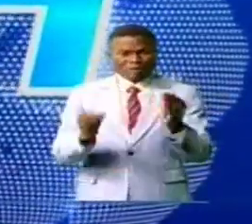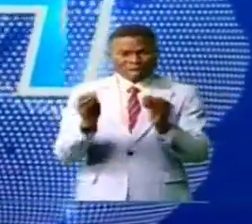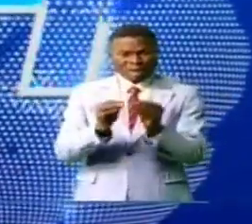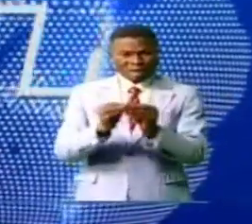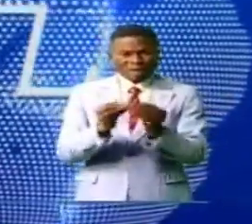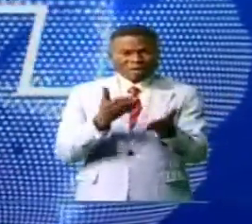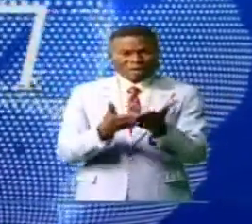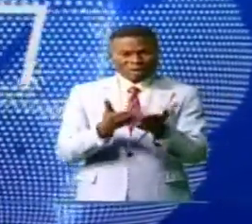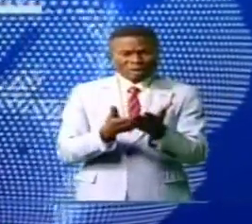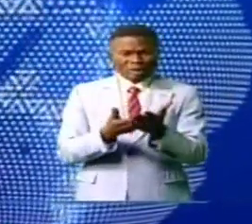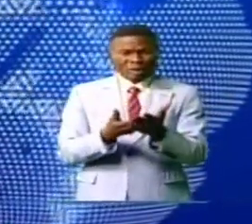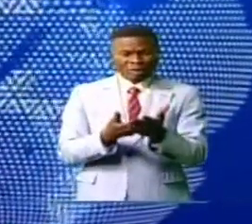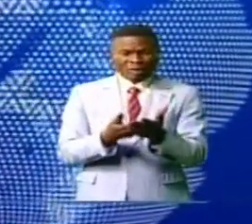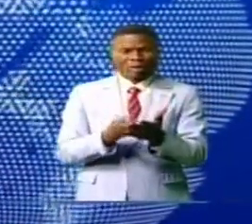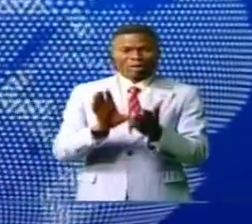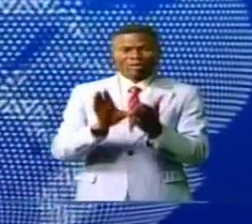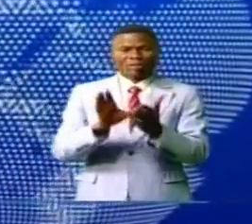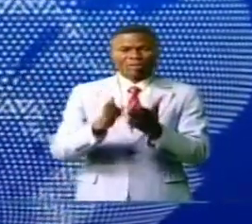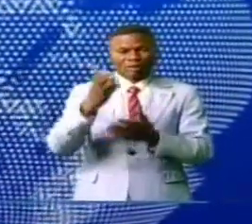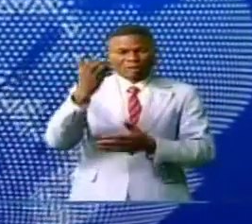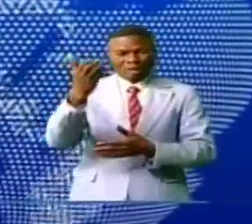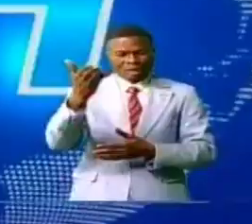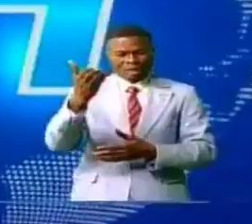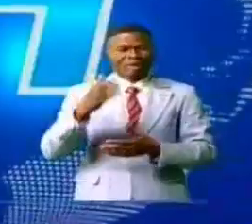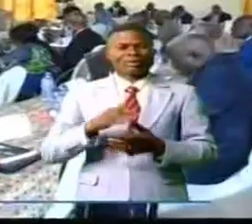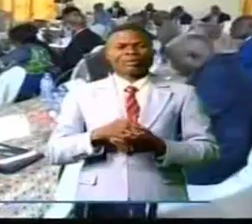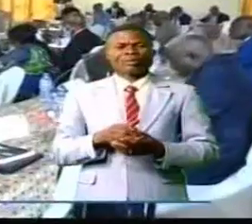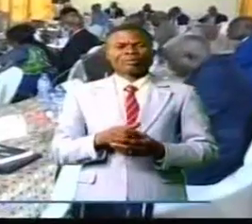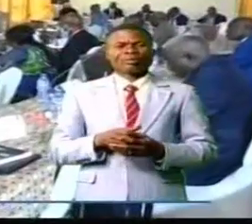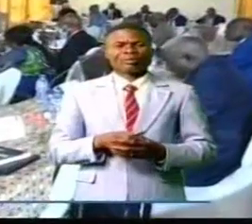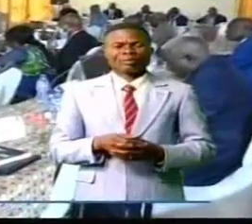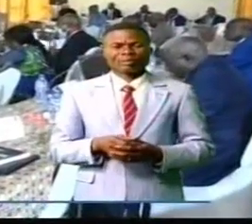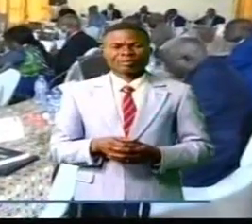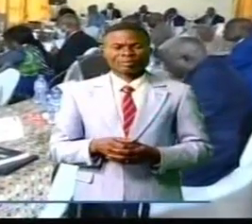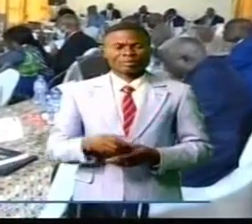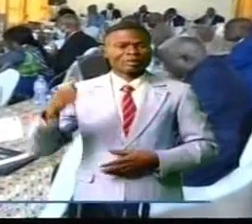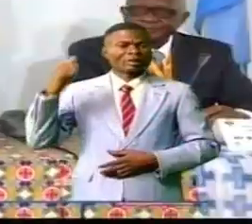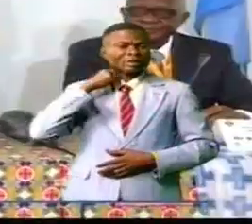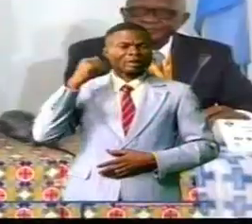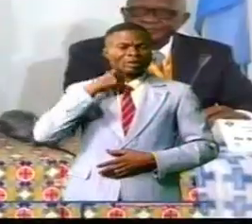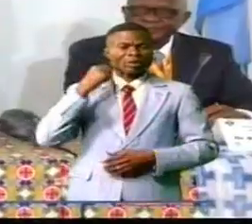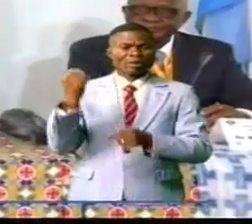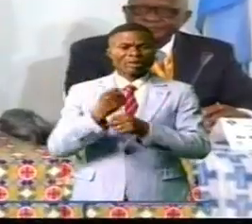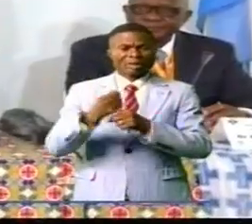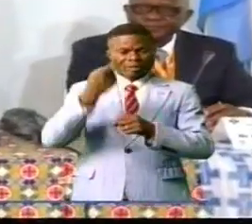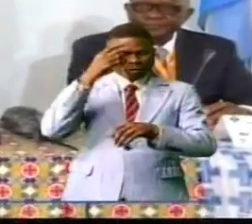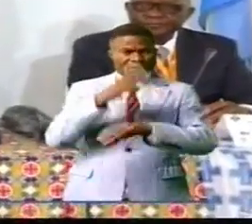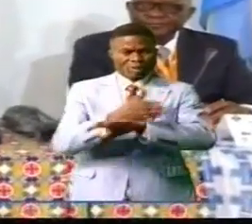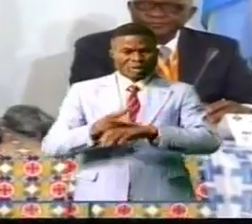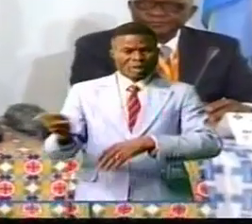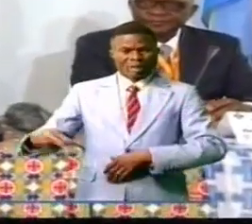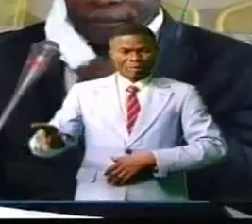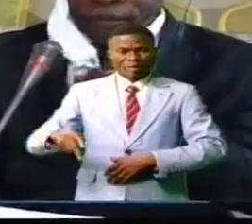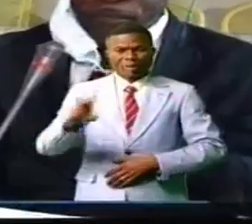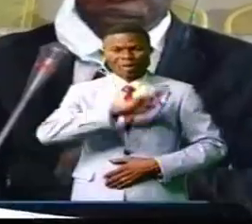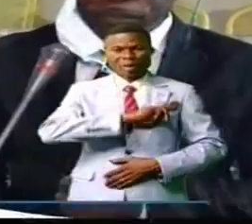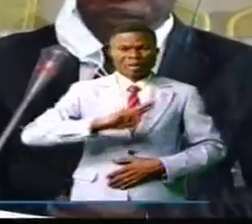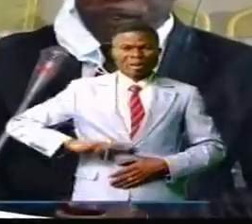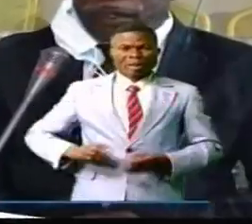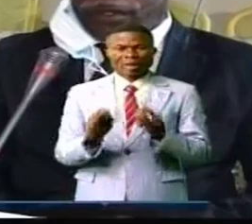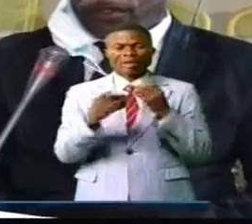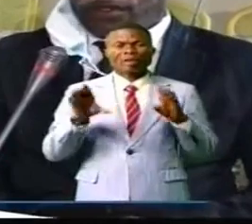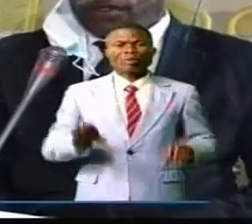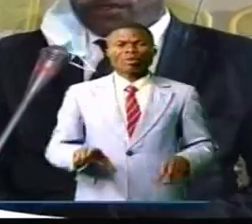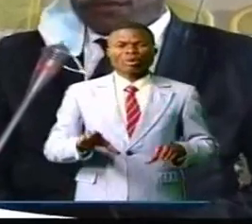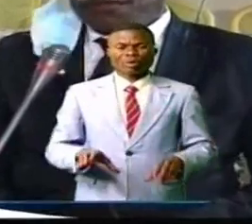sont dit au cours de cette rencontre, c'est dans ces reportages. Les médecins vétérinaires des provinces de la République démocratique